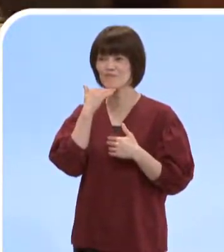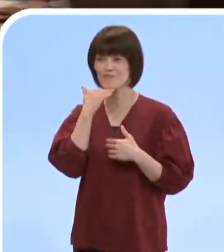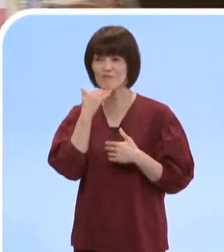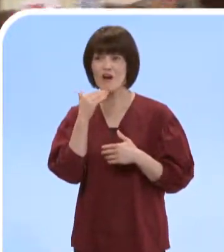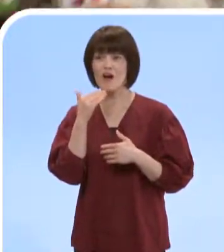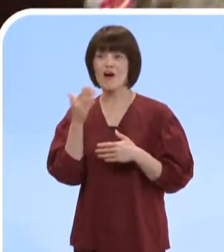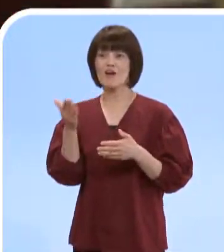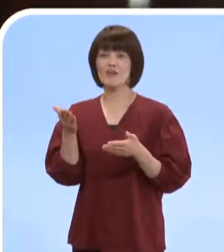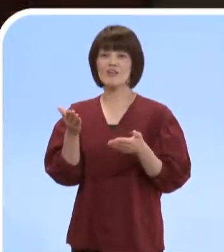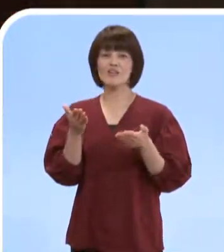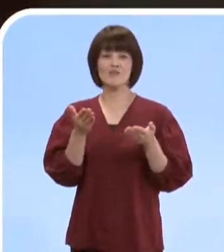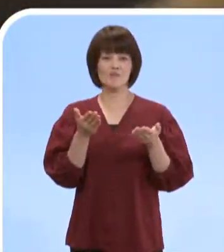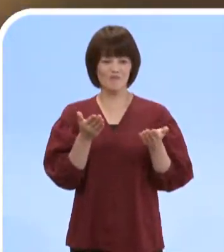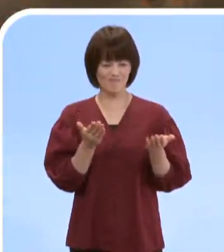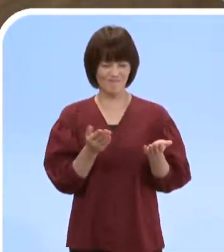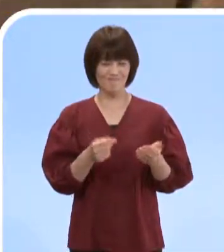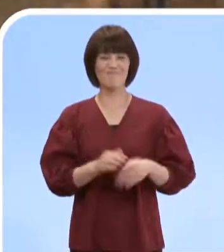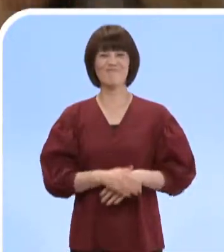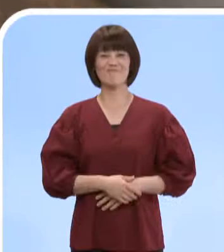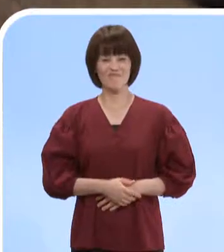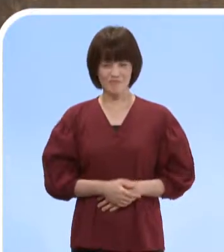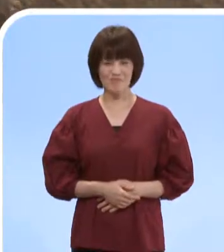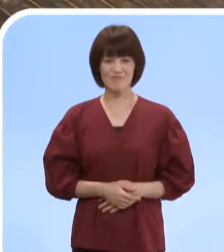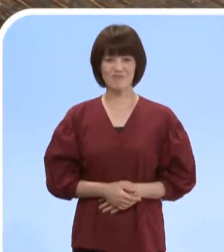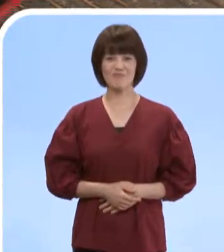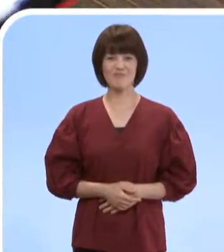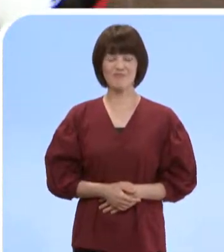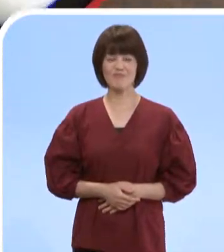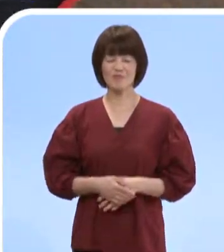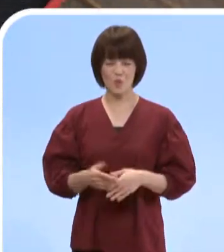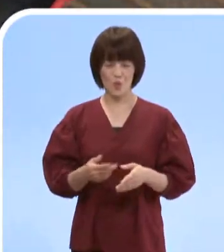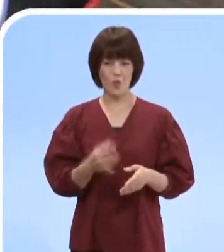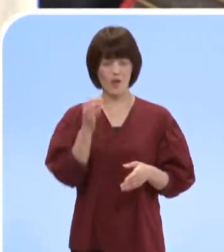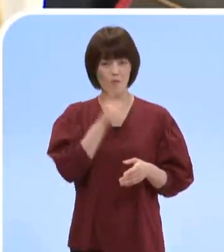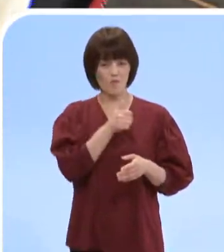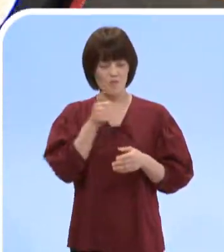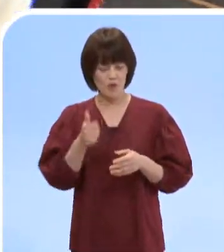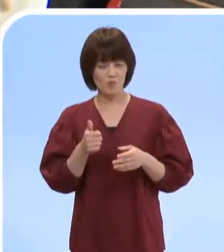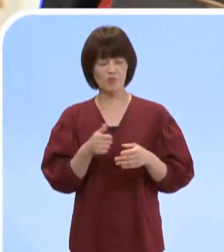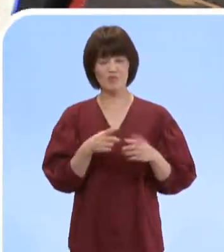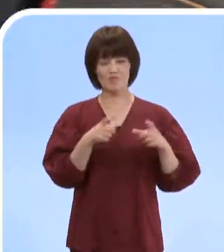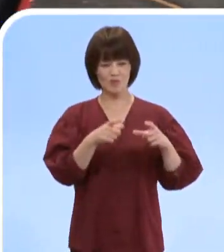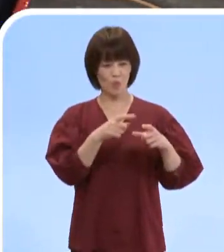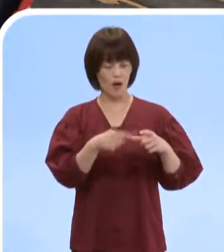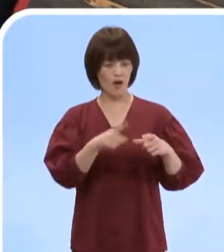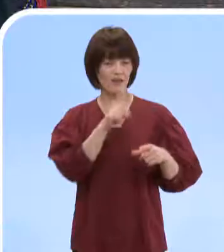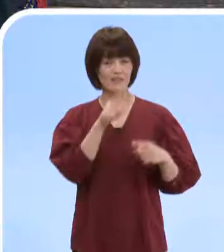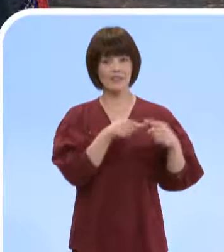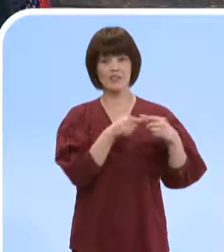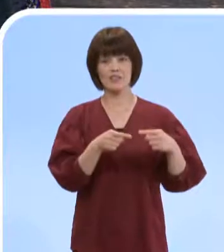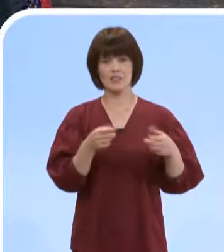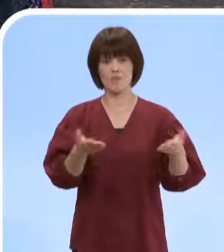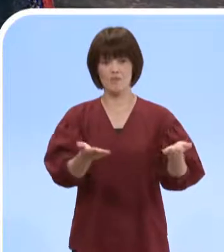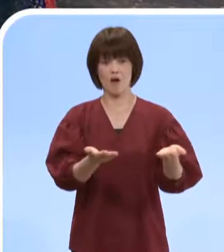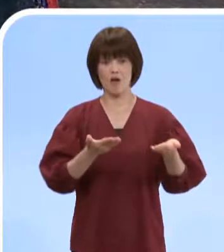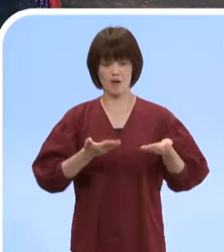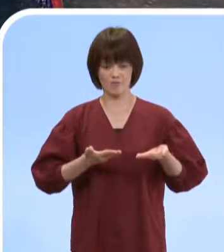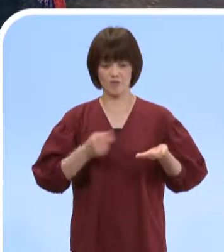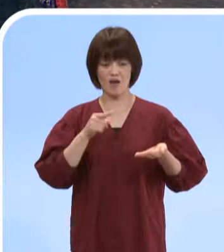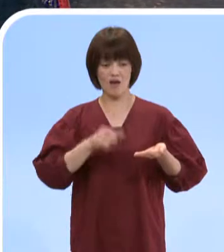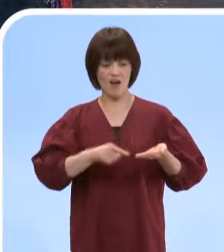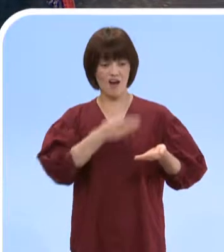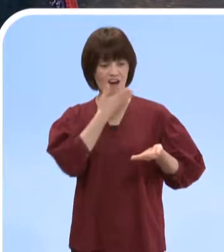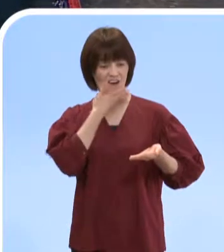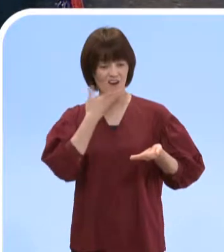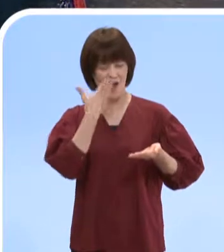はい、すいません、お待たせしました。さらそば巡り1人前になります。 あー、おいし